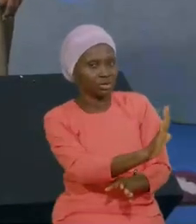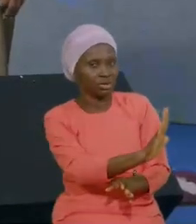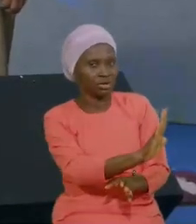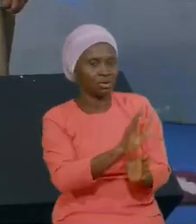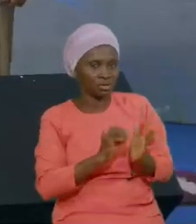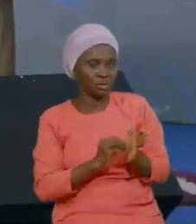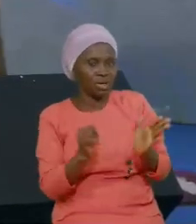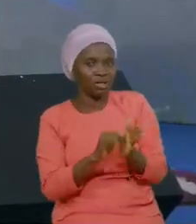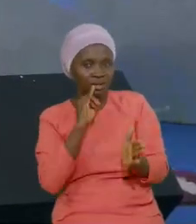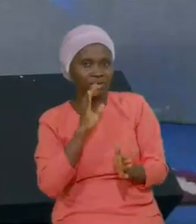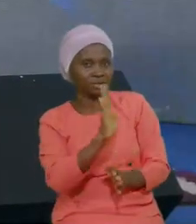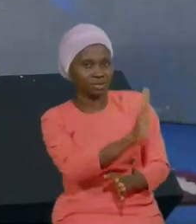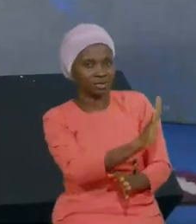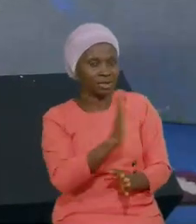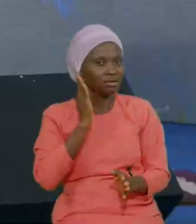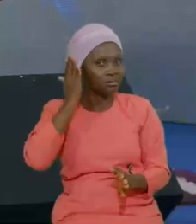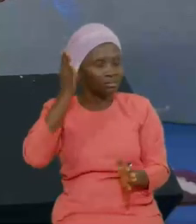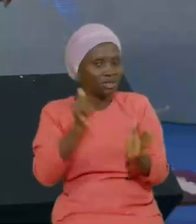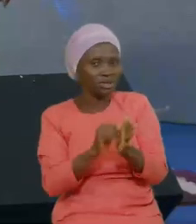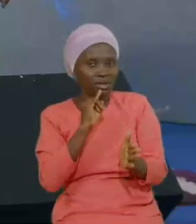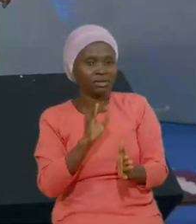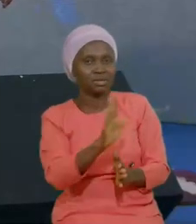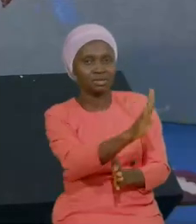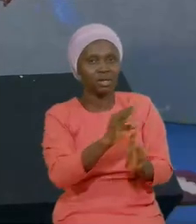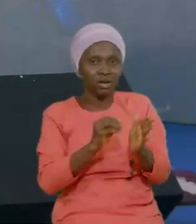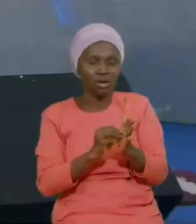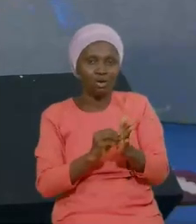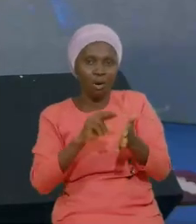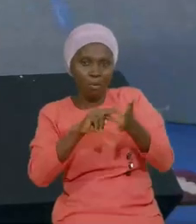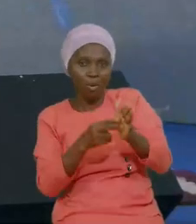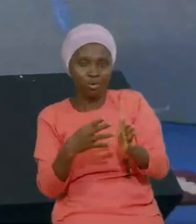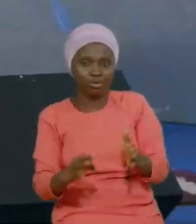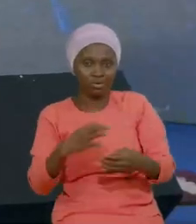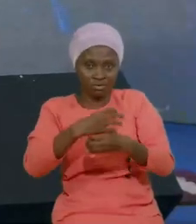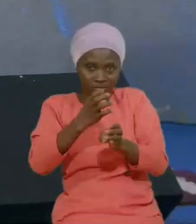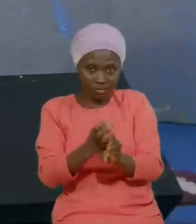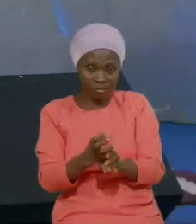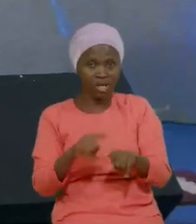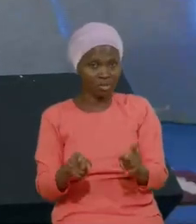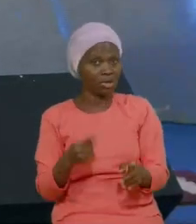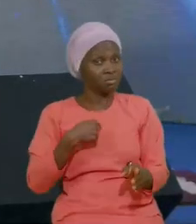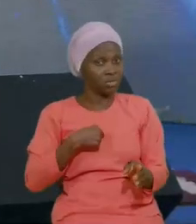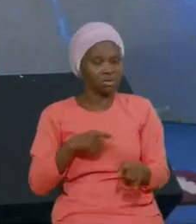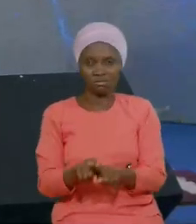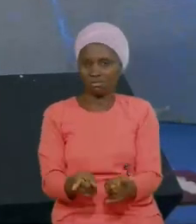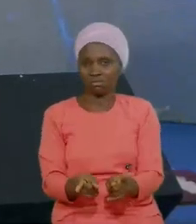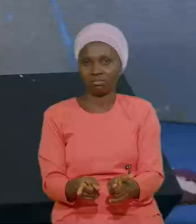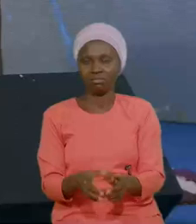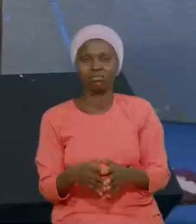Qu'ils fassent pour eux. Ça, c'est leur destinée. Ça, c'est la raison de leur